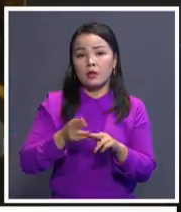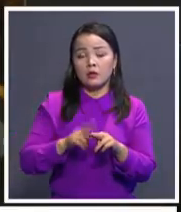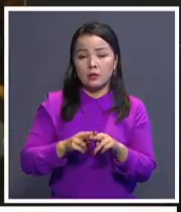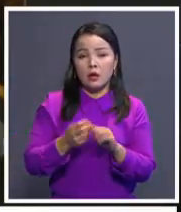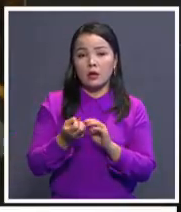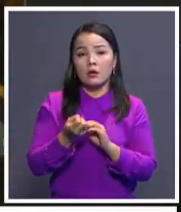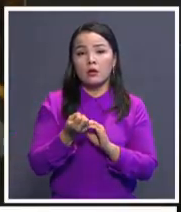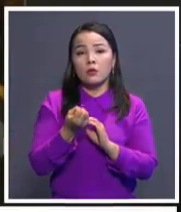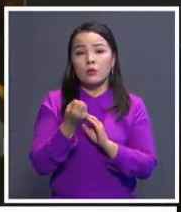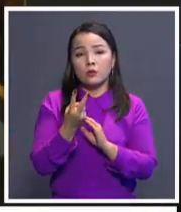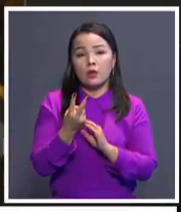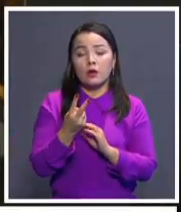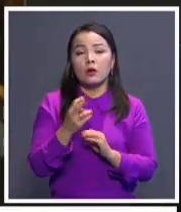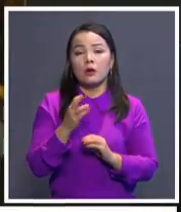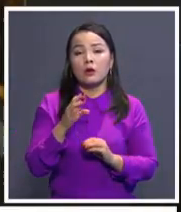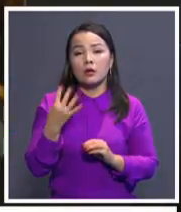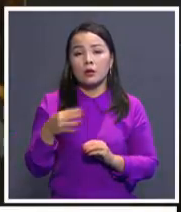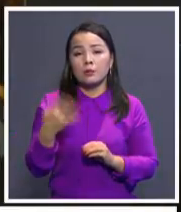сағат